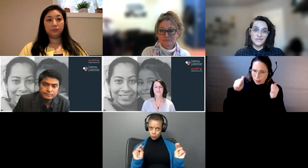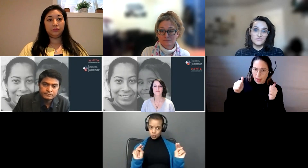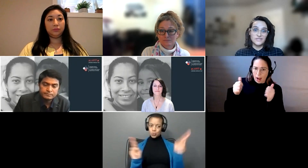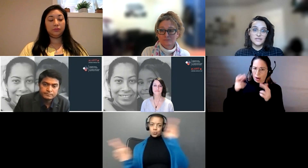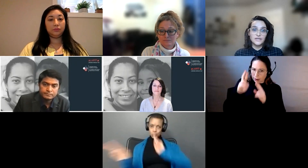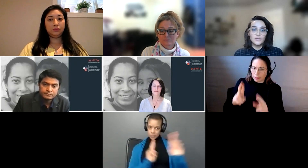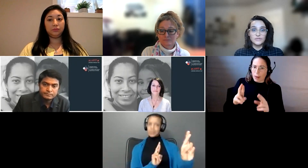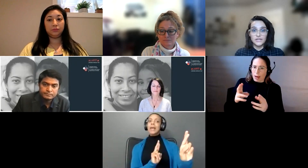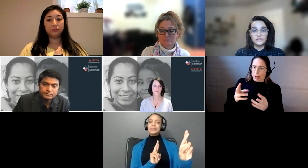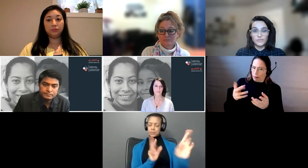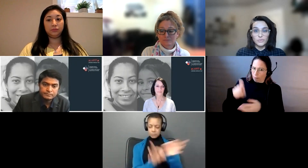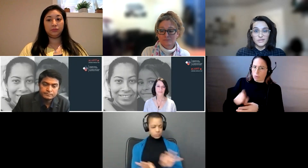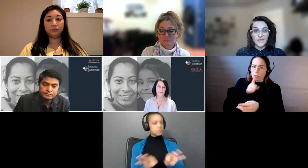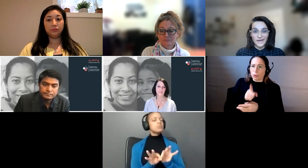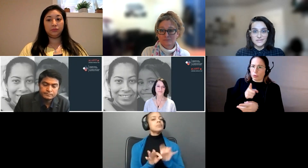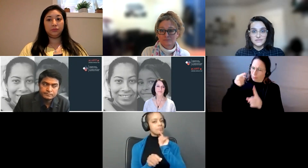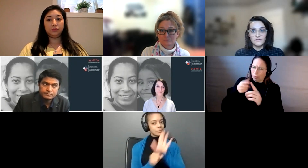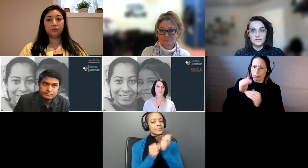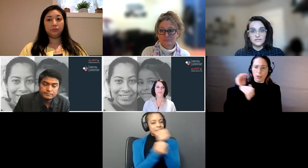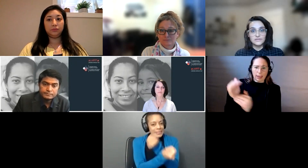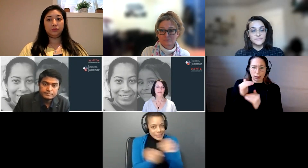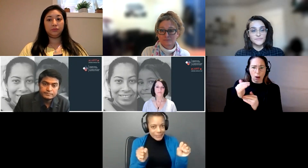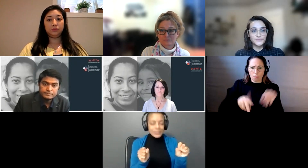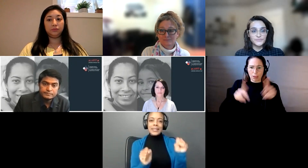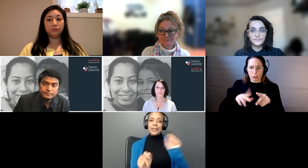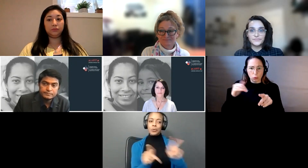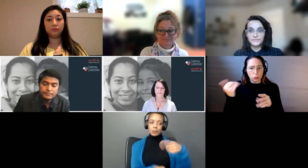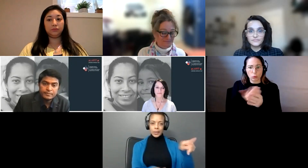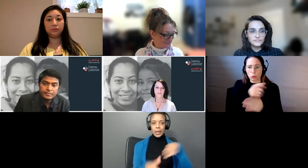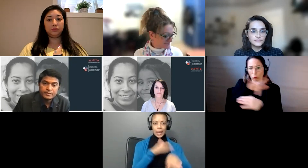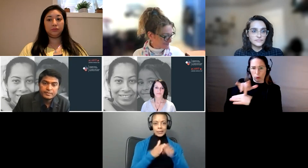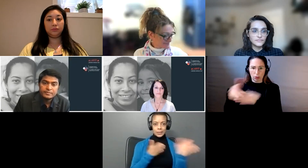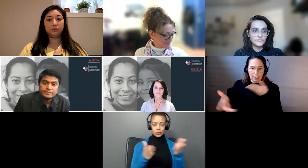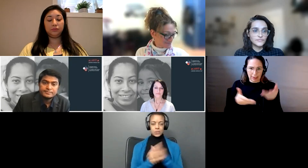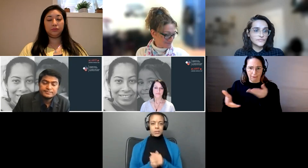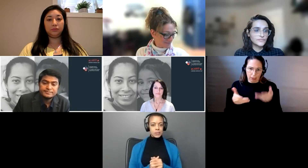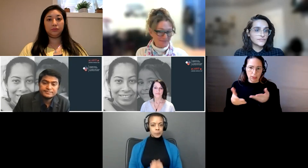clé d'assurer la sécurité, la protection des gens qui ont accès à ces services.